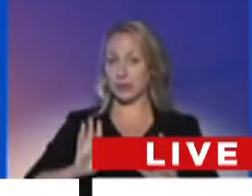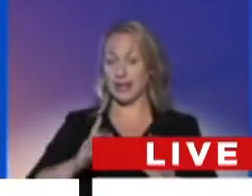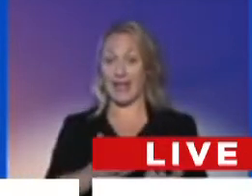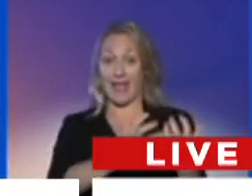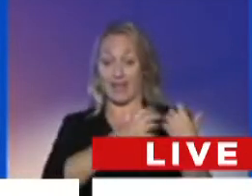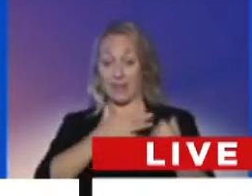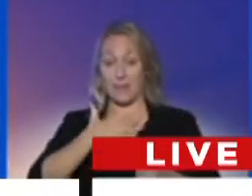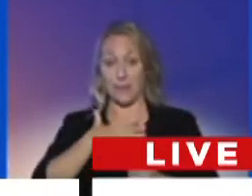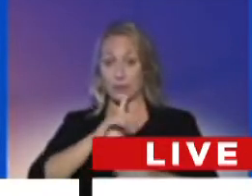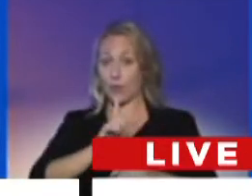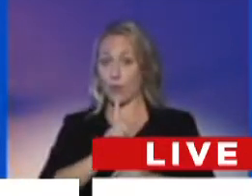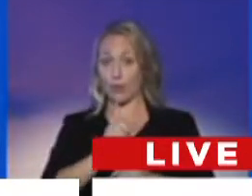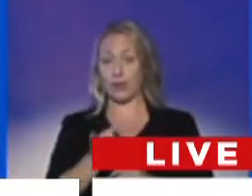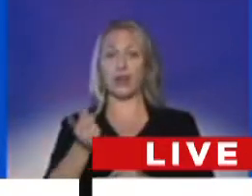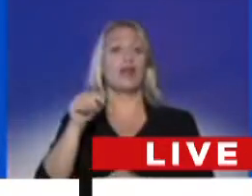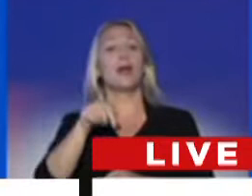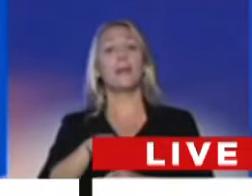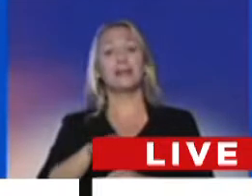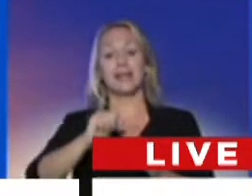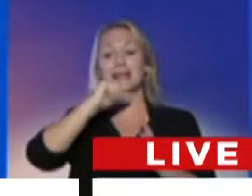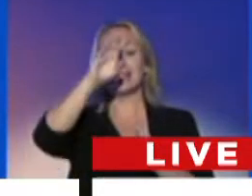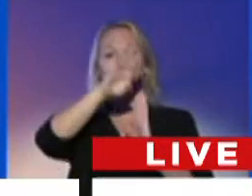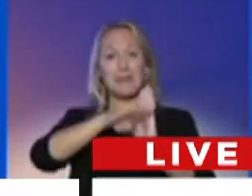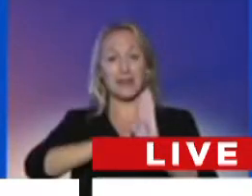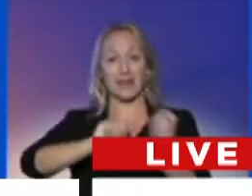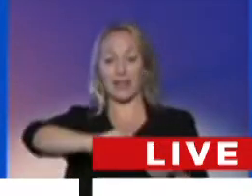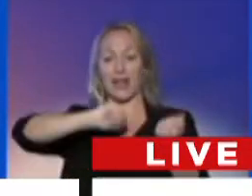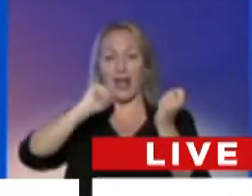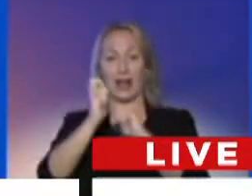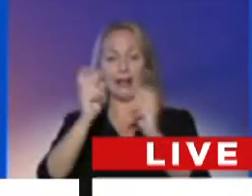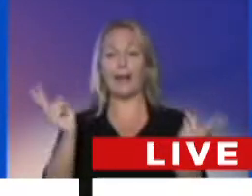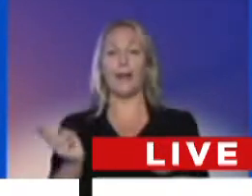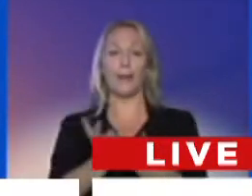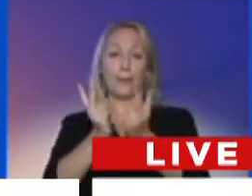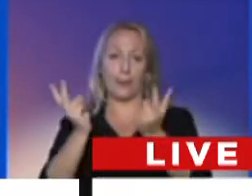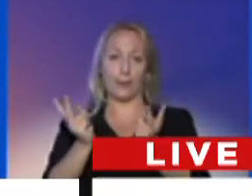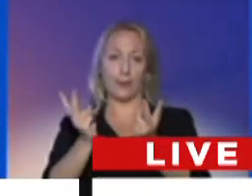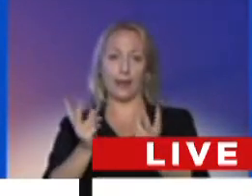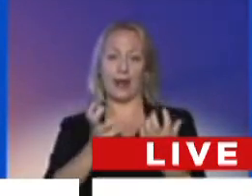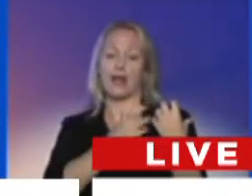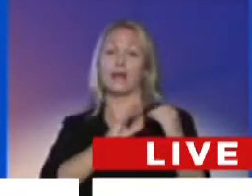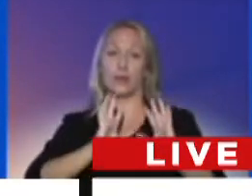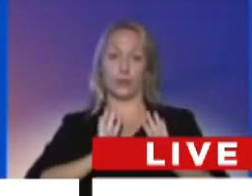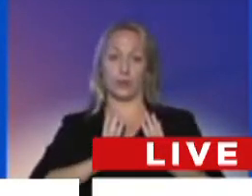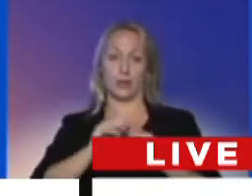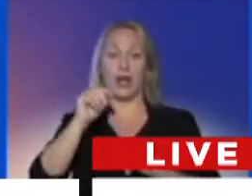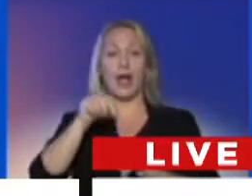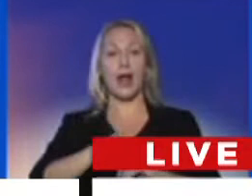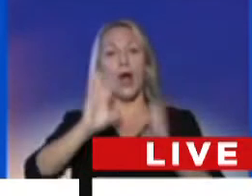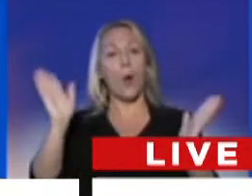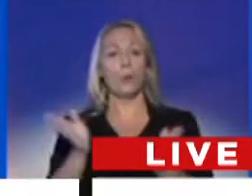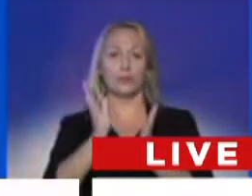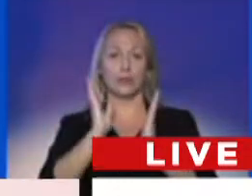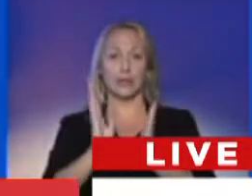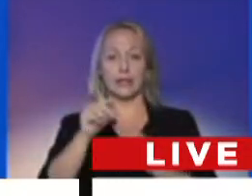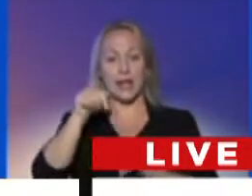μια συστηματική αναθεώρηση περιορισμένης εμβέλειας, αλλά σε κάθε περίπτωση θα αξιοποιήσουμε